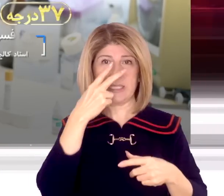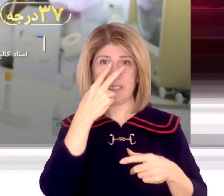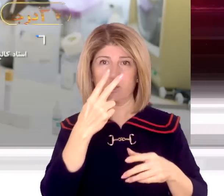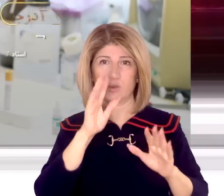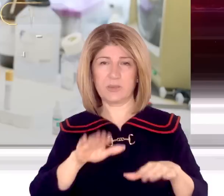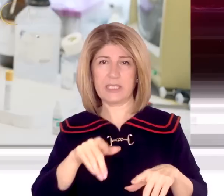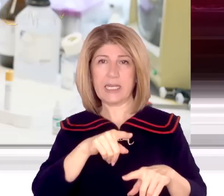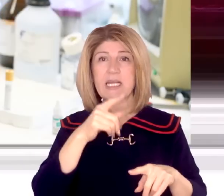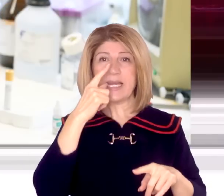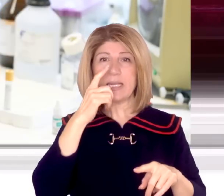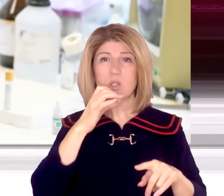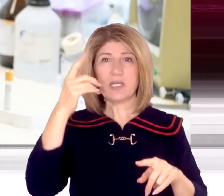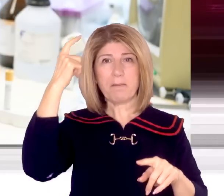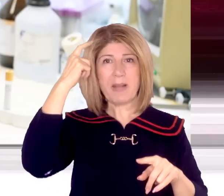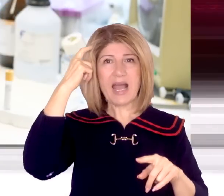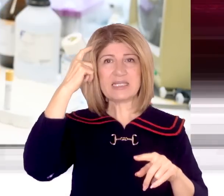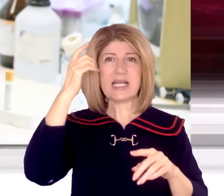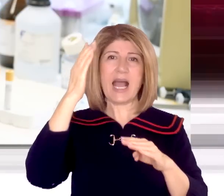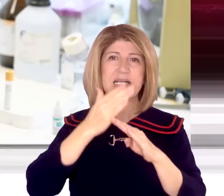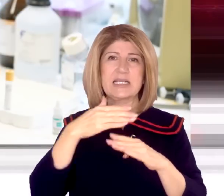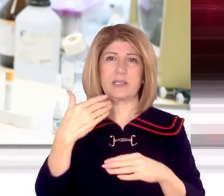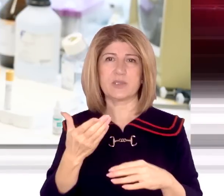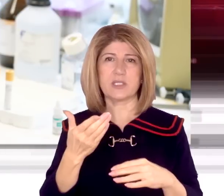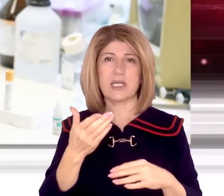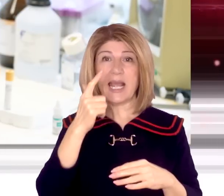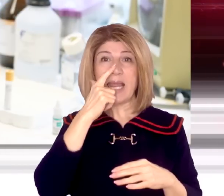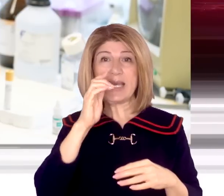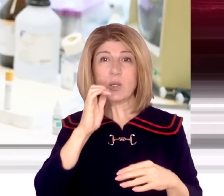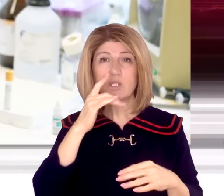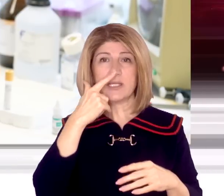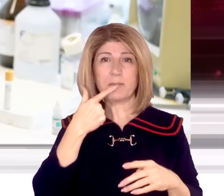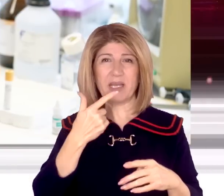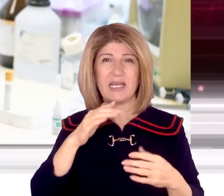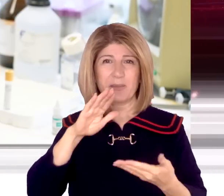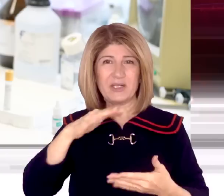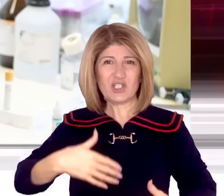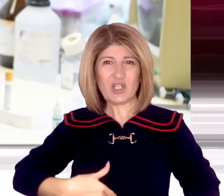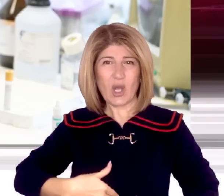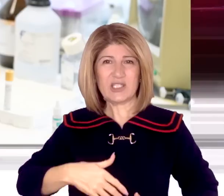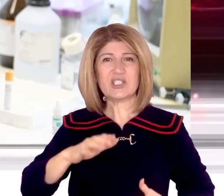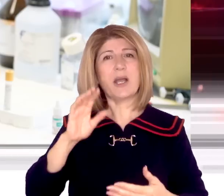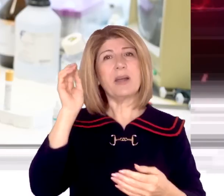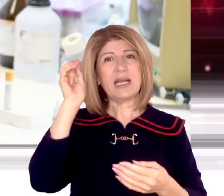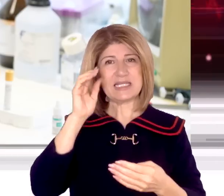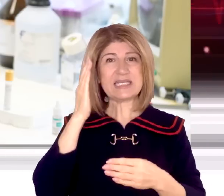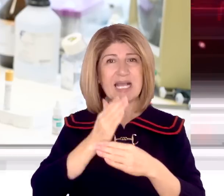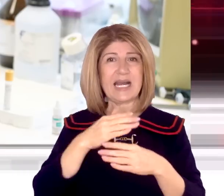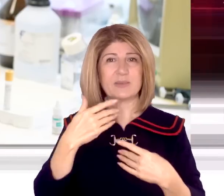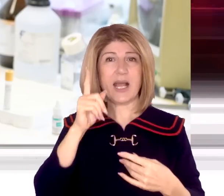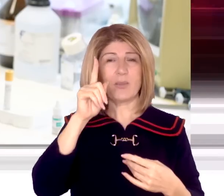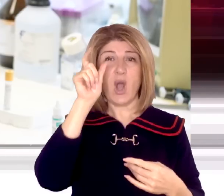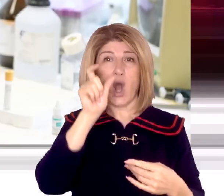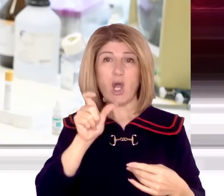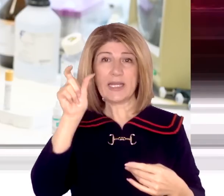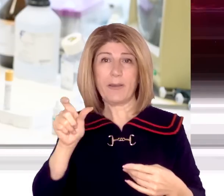نشون میده نیکوتین آثار سوی روی مغز در حال رشد می‌ذاره. نیکوتین به جنین هم ضرر میرسونه، اما این